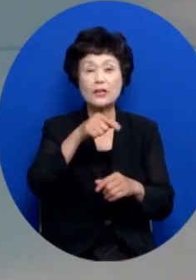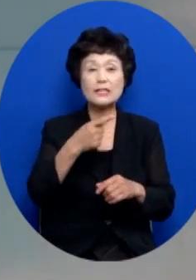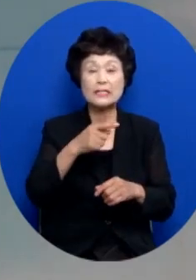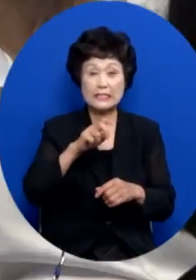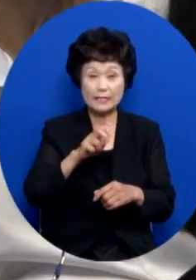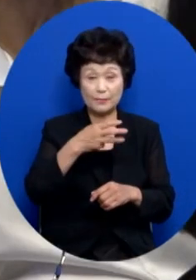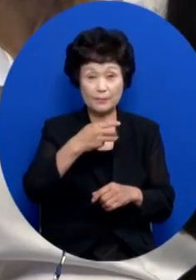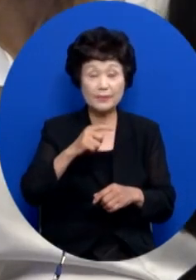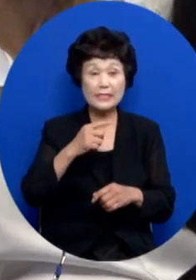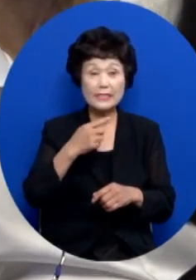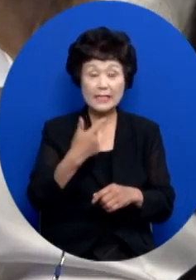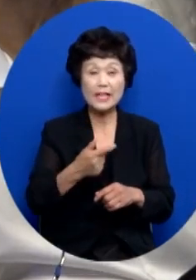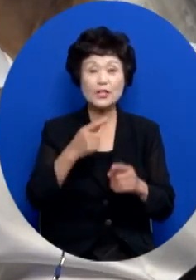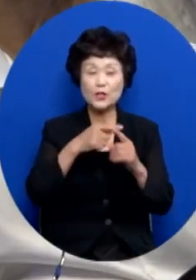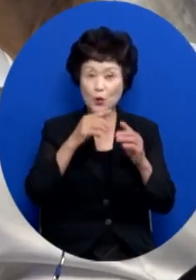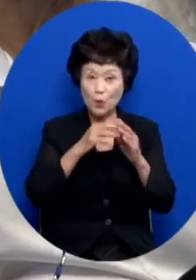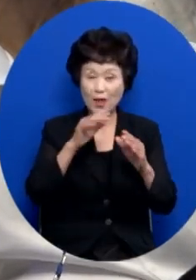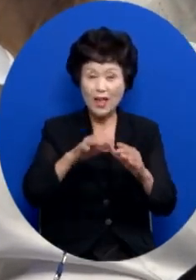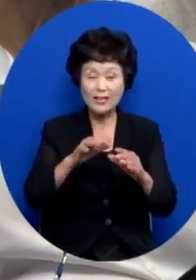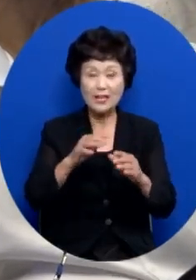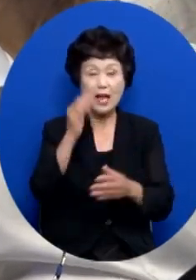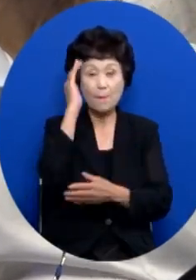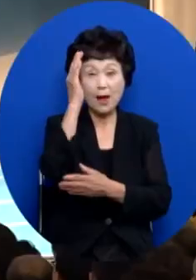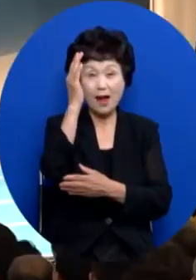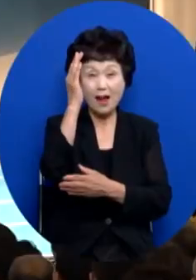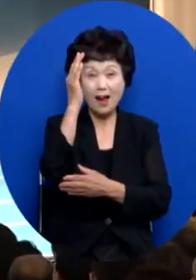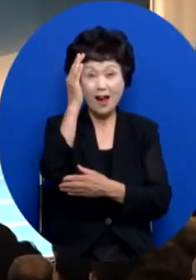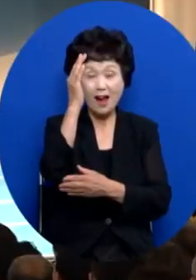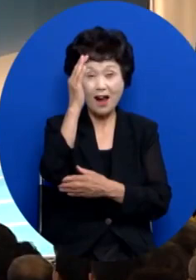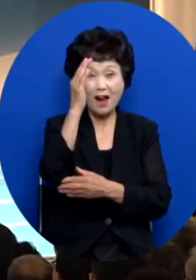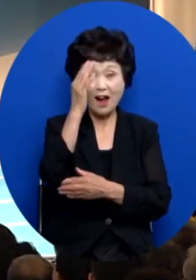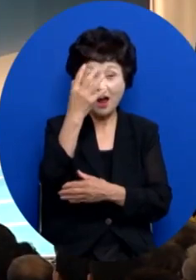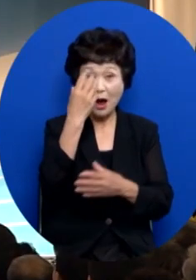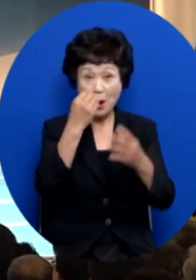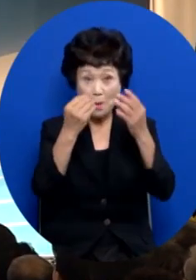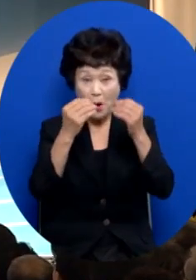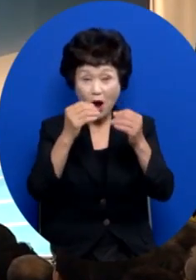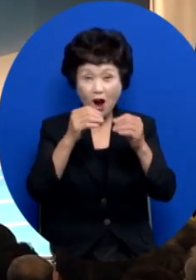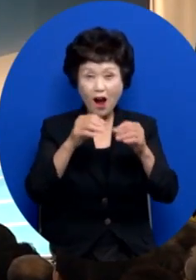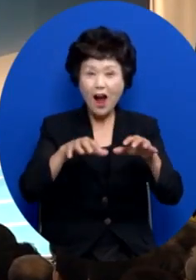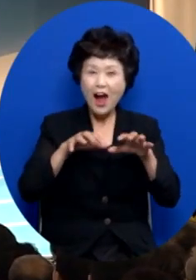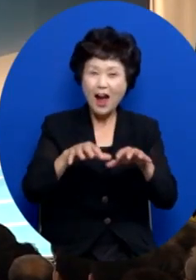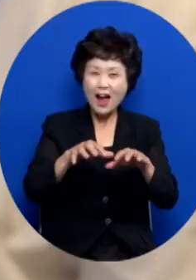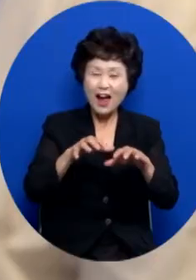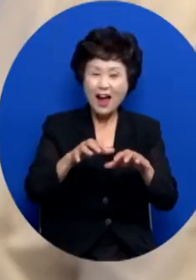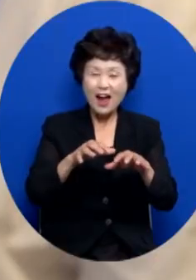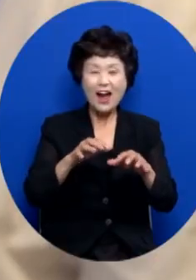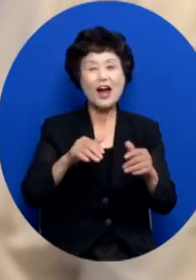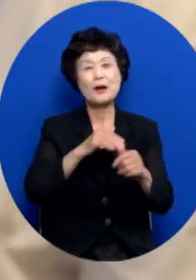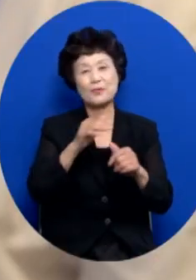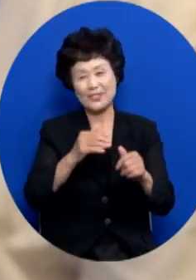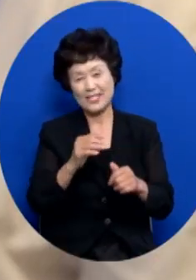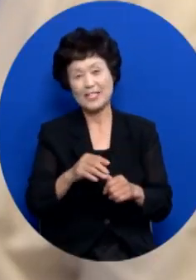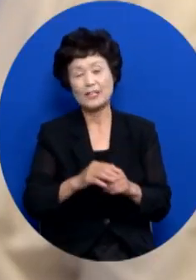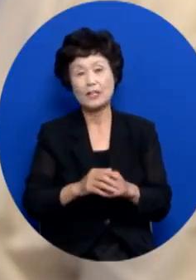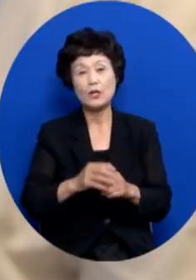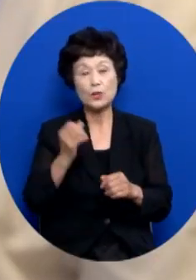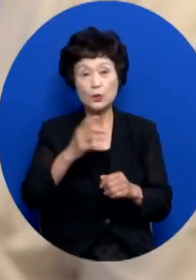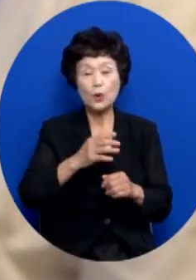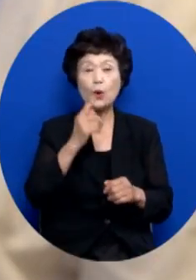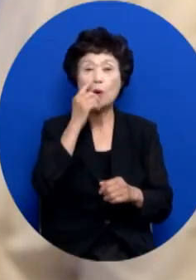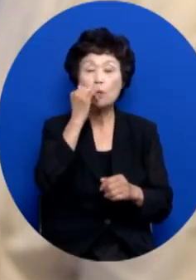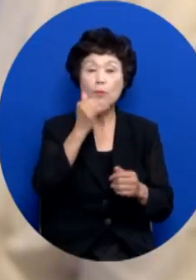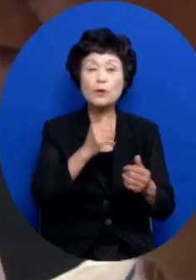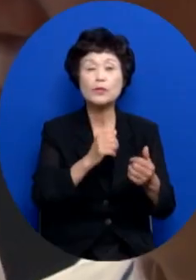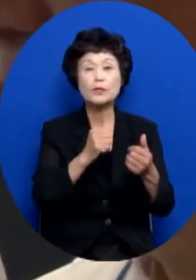설교 말씀에 장로들이 박장대소합니다. 또 세상을 떠난 부모님의 희생과 사랑을 전할 때에는 함께 눈물을